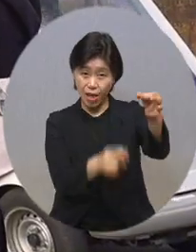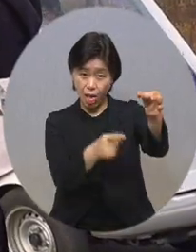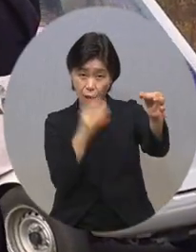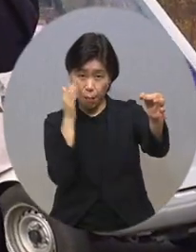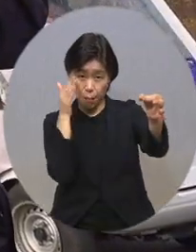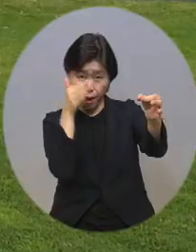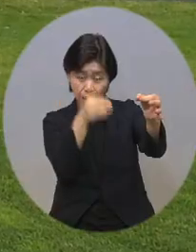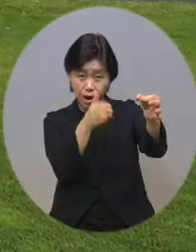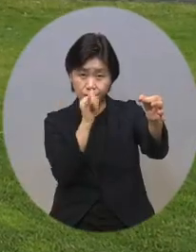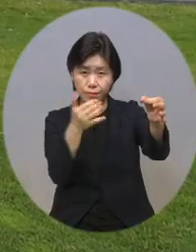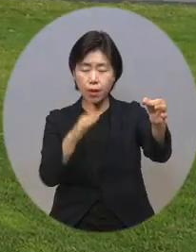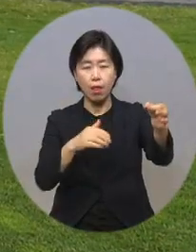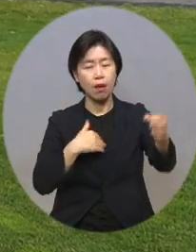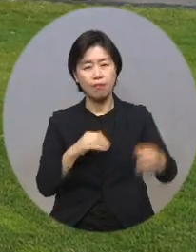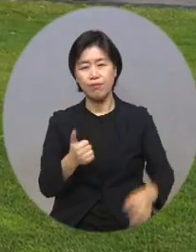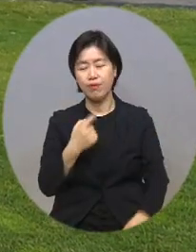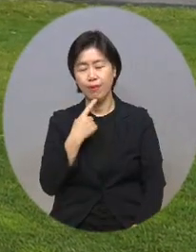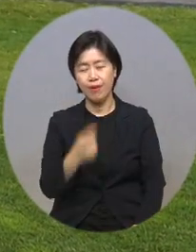죽을 뻔했어.